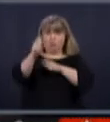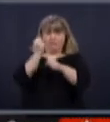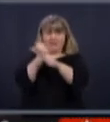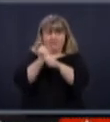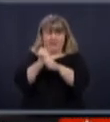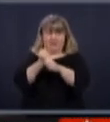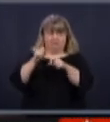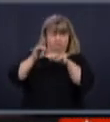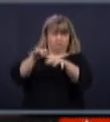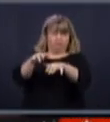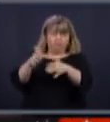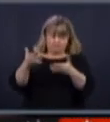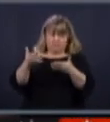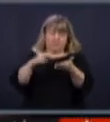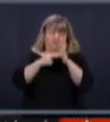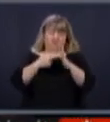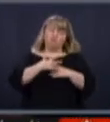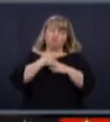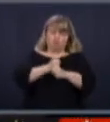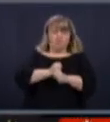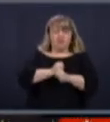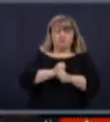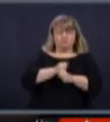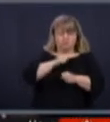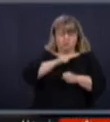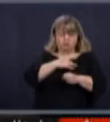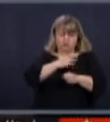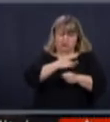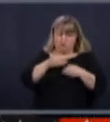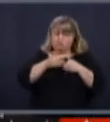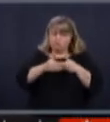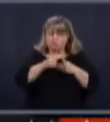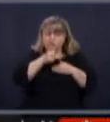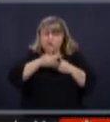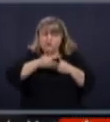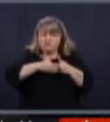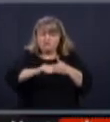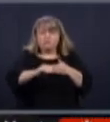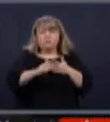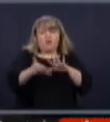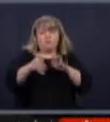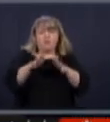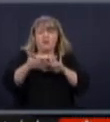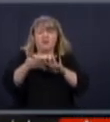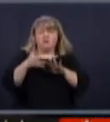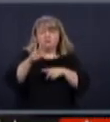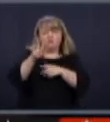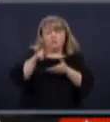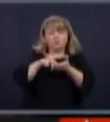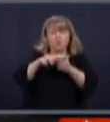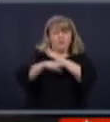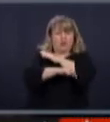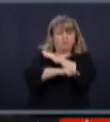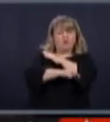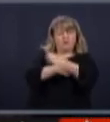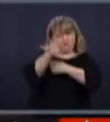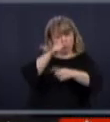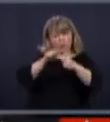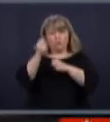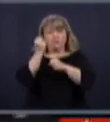est confiant que dans les prochains jours, on devrait être capable d'avoir à peu près 2000 employés qui vont